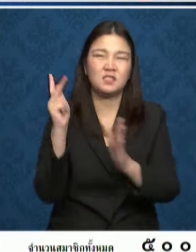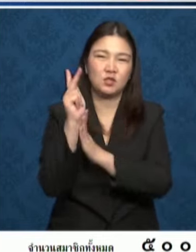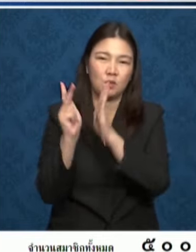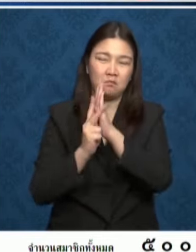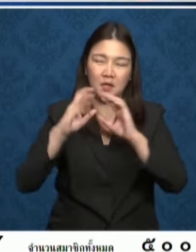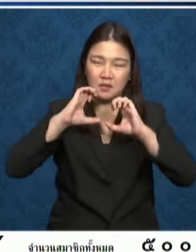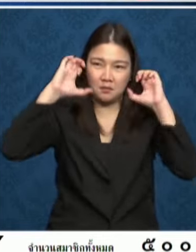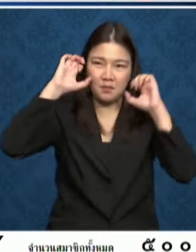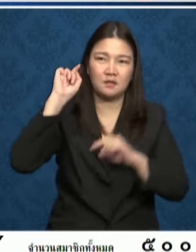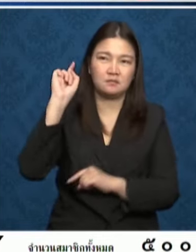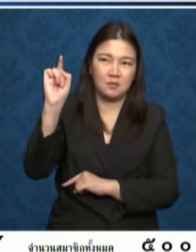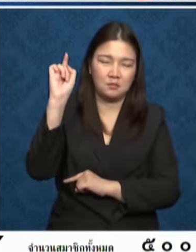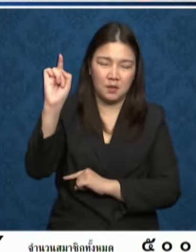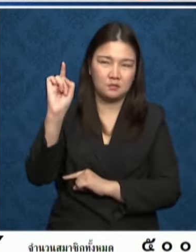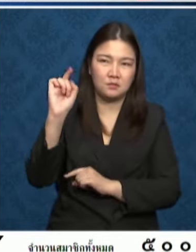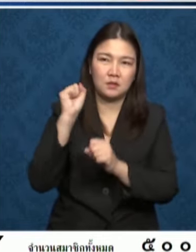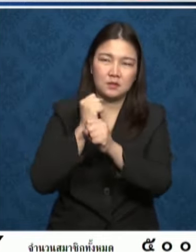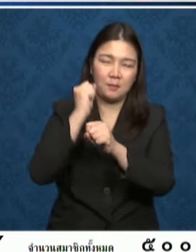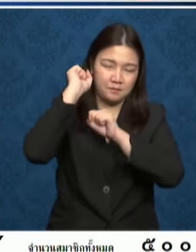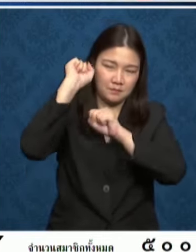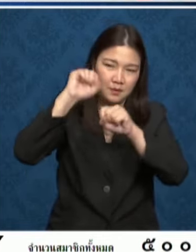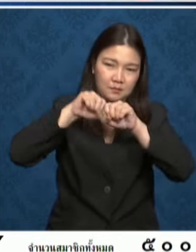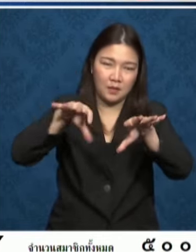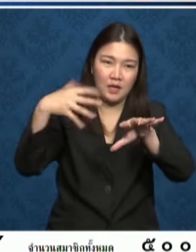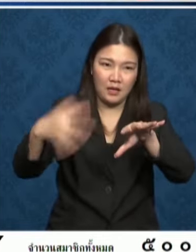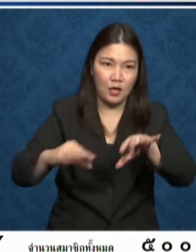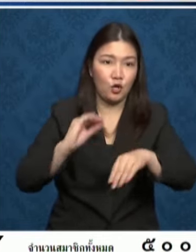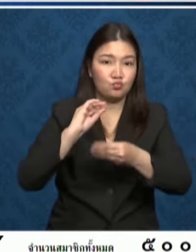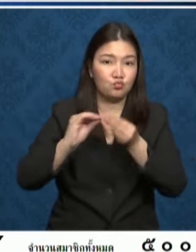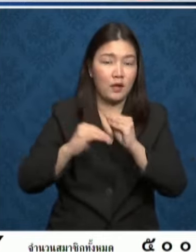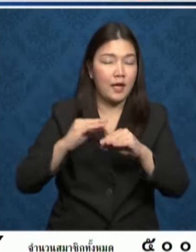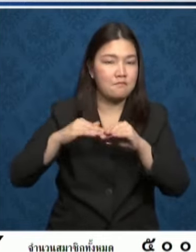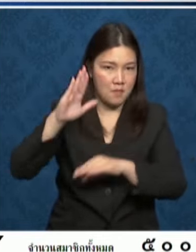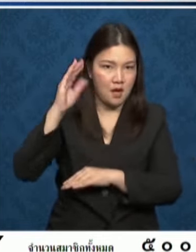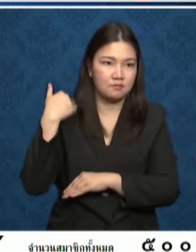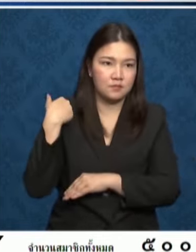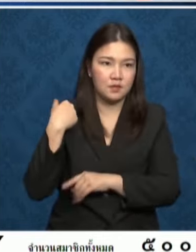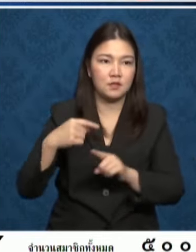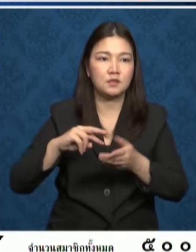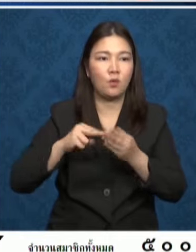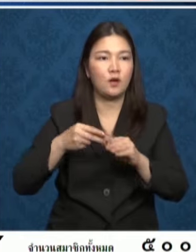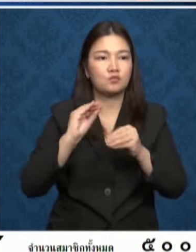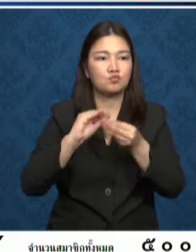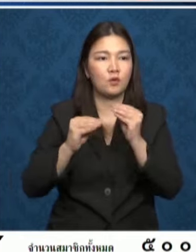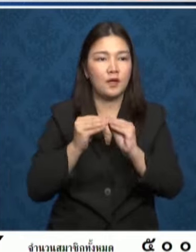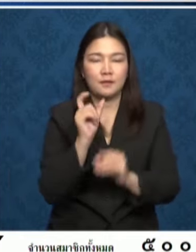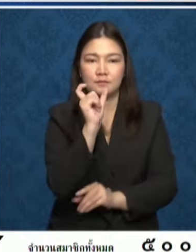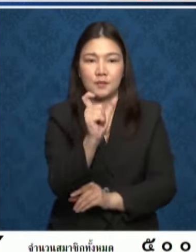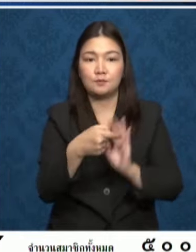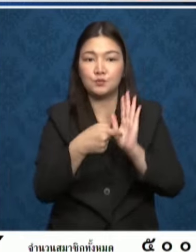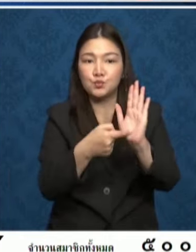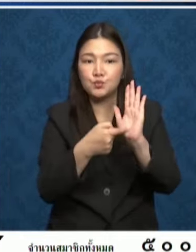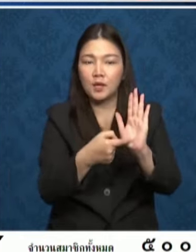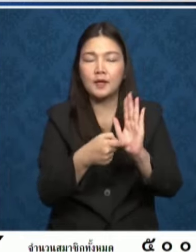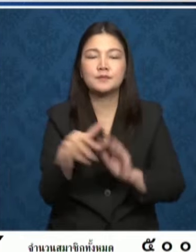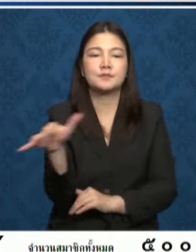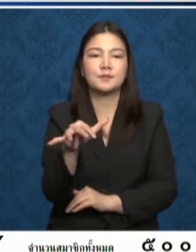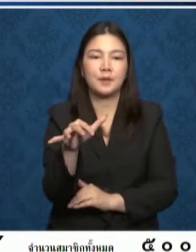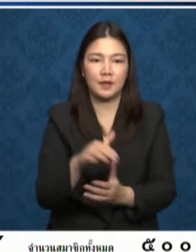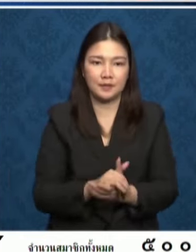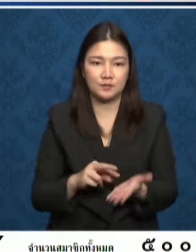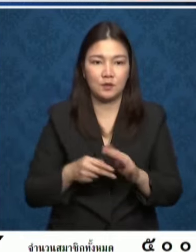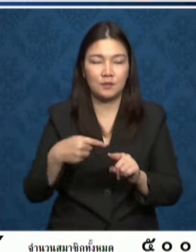ของรัฐตัวเลขอาจจะเยอะกว่านี้นะครับนี่เป็นเพียงตัวเลขที่เ่าผมยกมาแล้วก็ที่